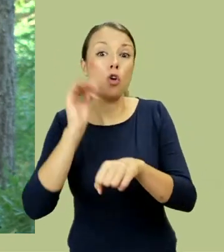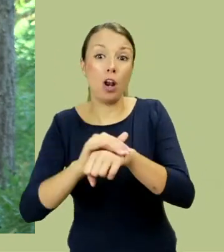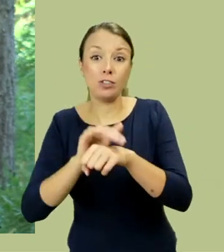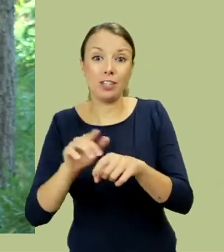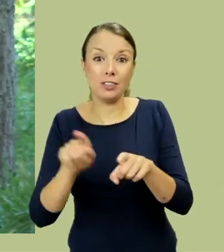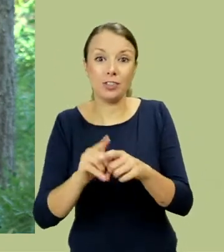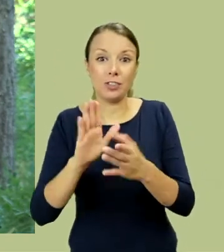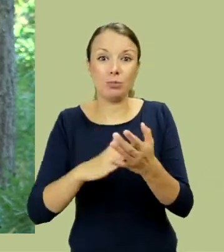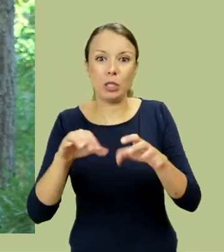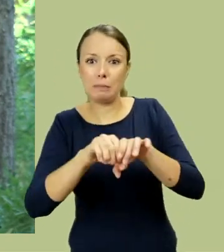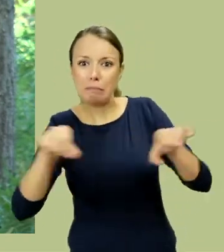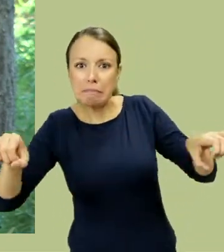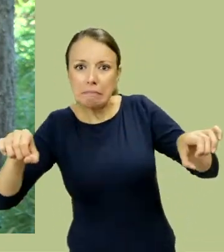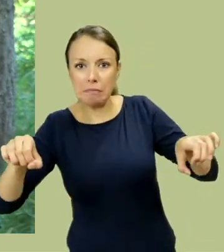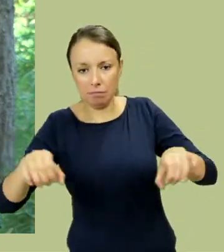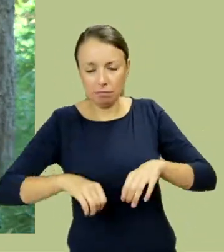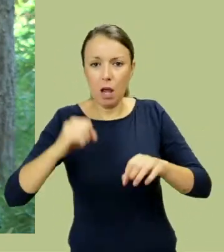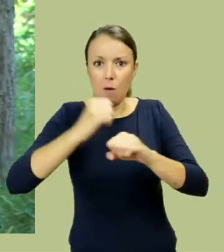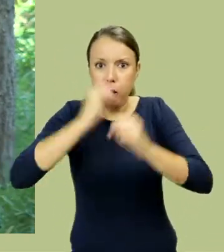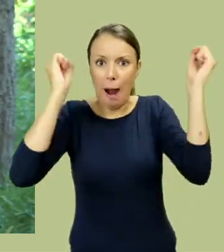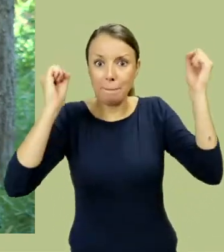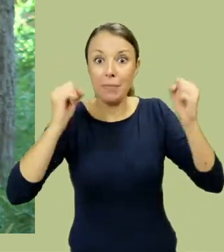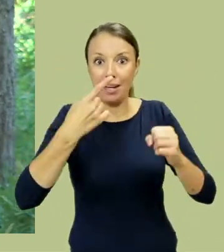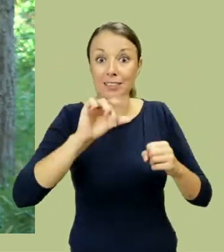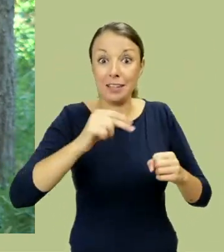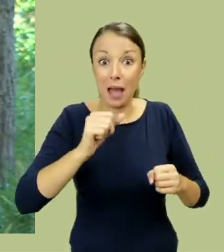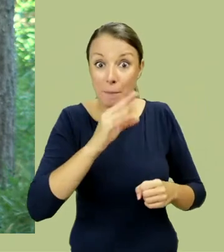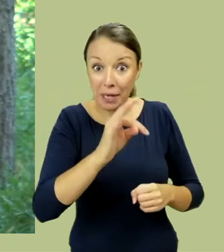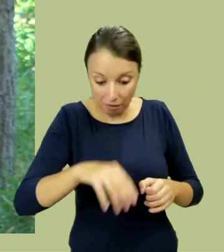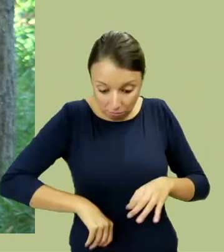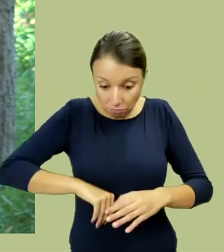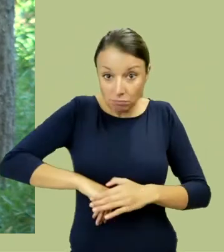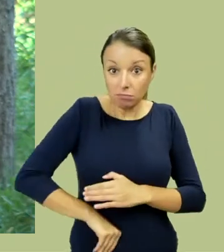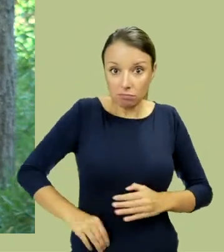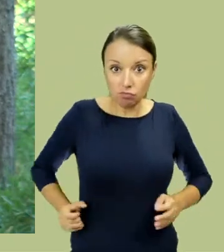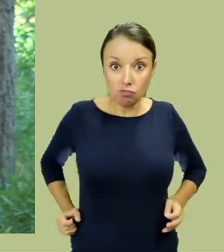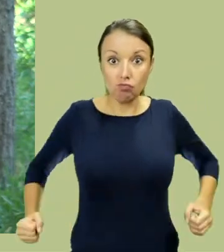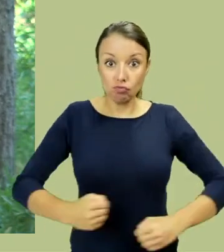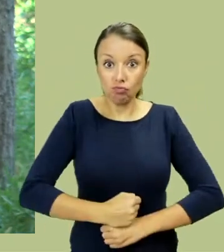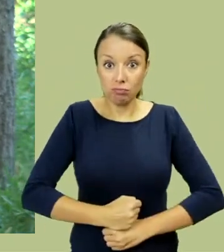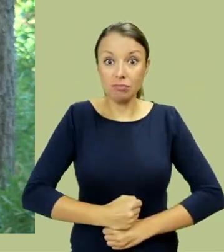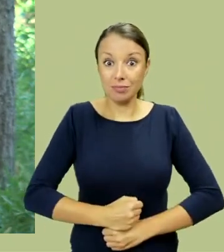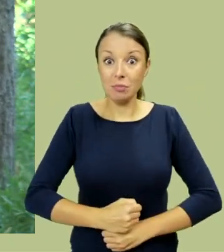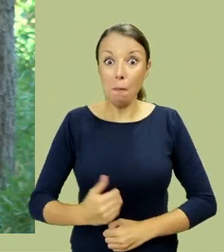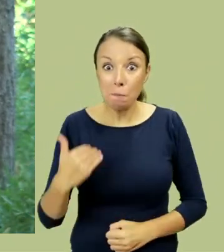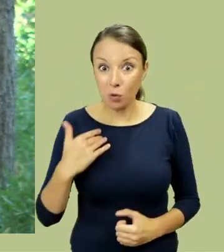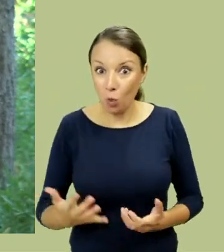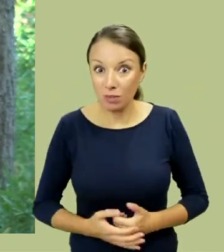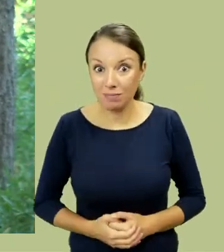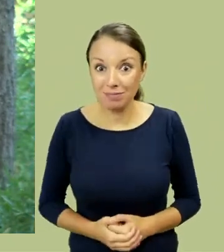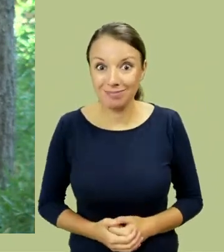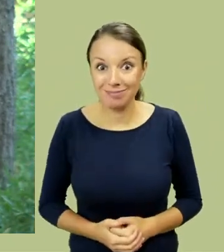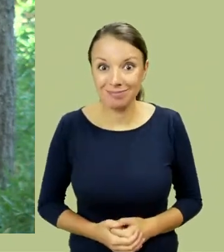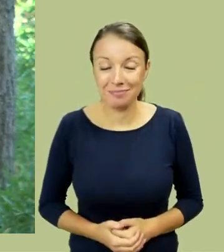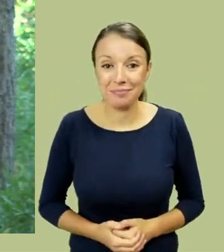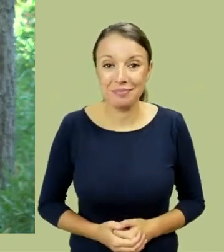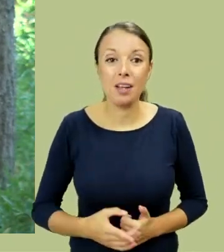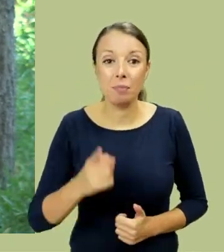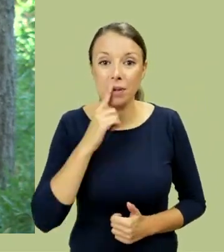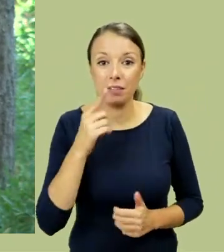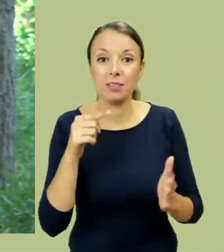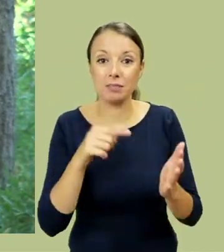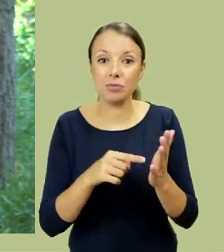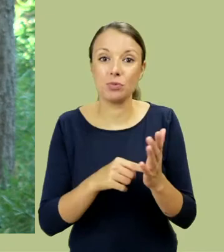tylko, zresztą ta konfekcja damska ogromnie się przydała kobietom w tych czasach i to one